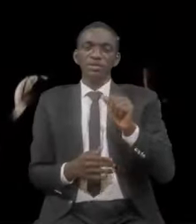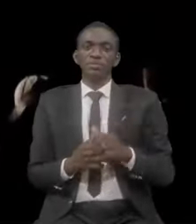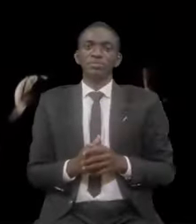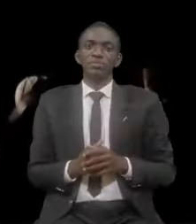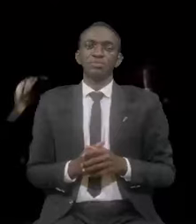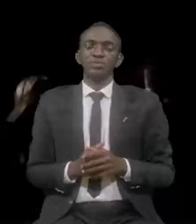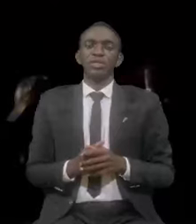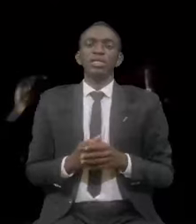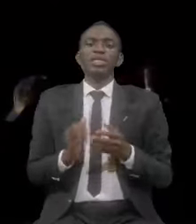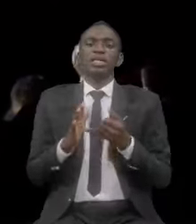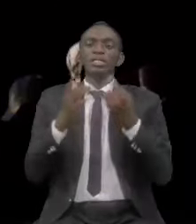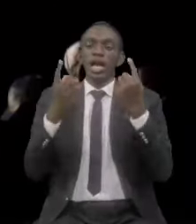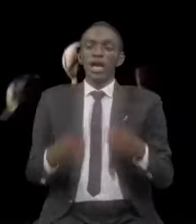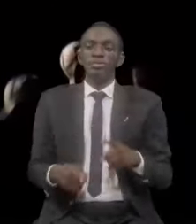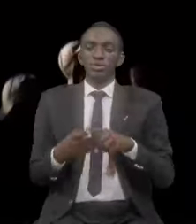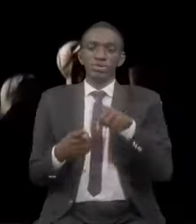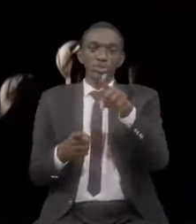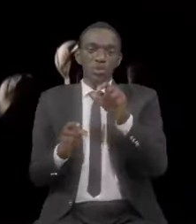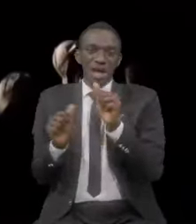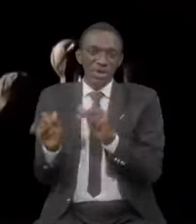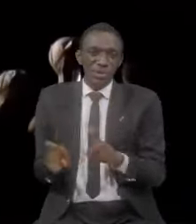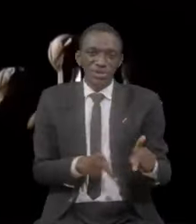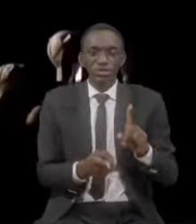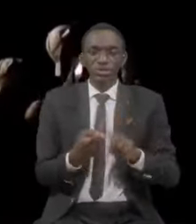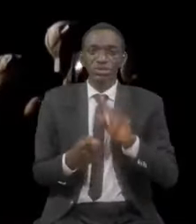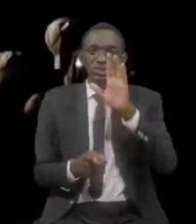Qu'il soit fait selon votre foi.